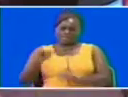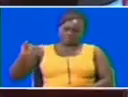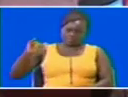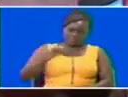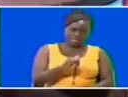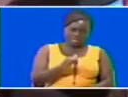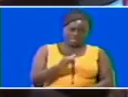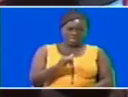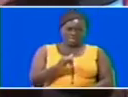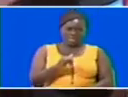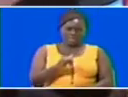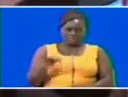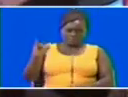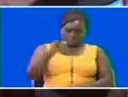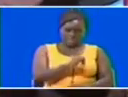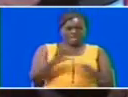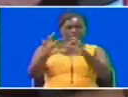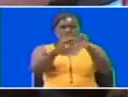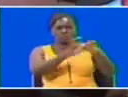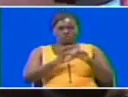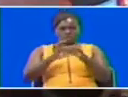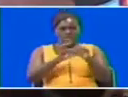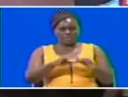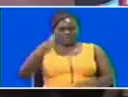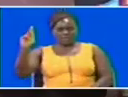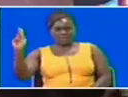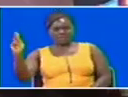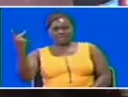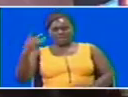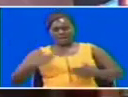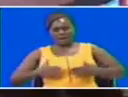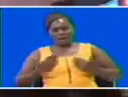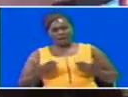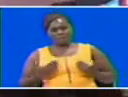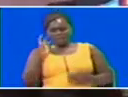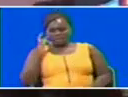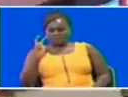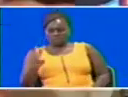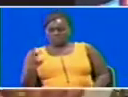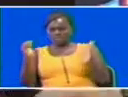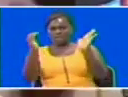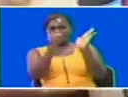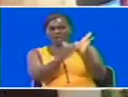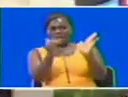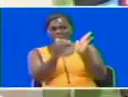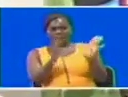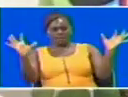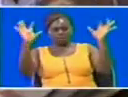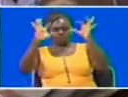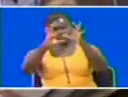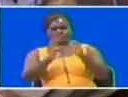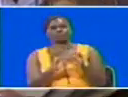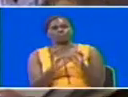kuomba pamoja ndio tukae nini pamoja. Kenyans should be happy when you see Kambas coming out